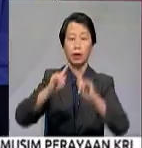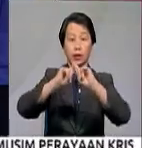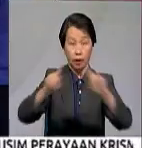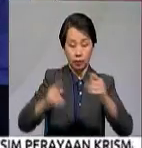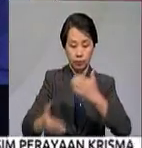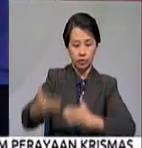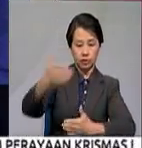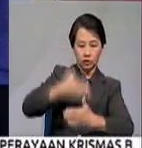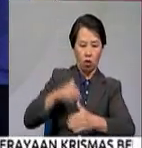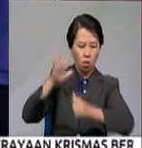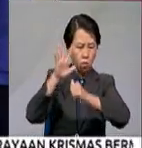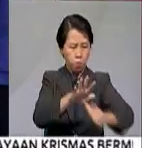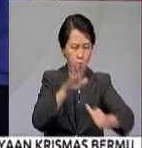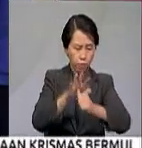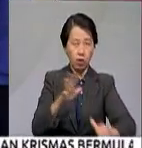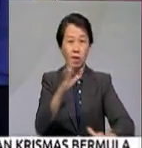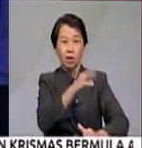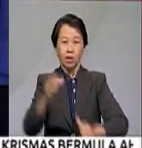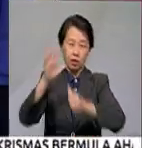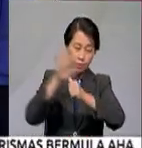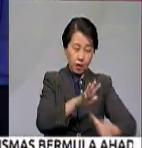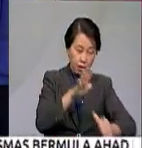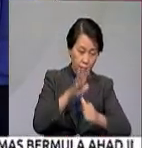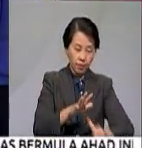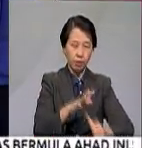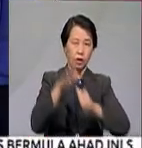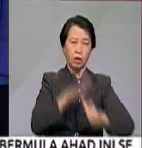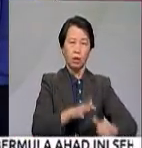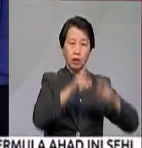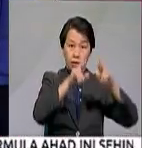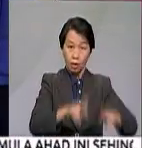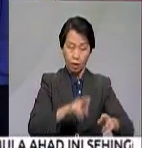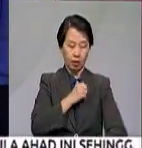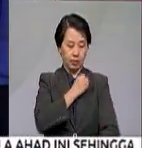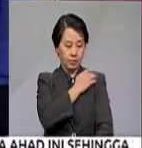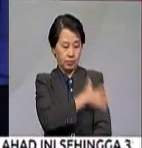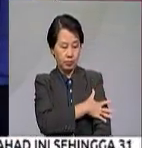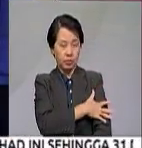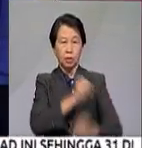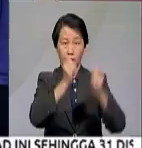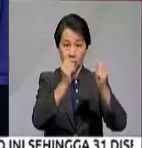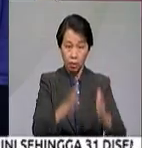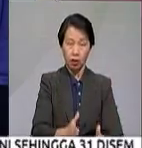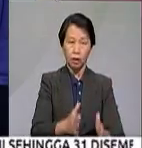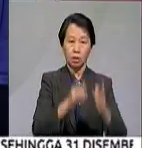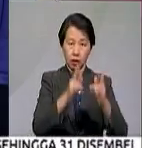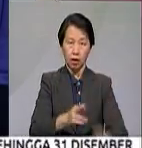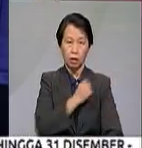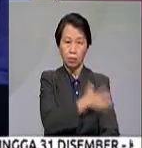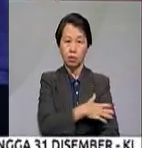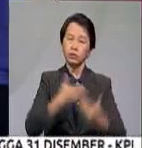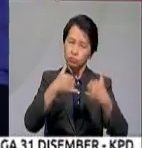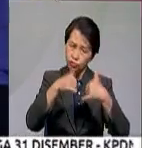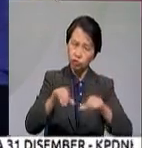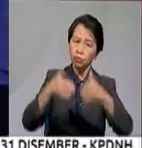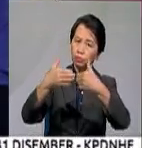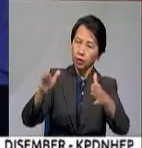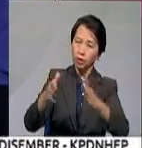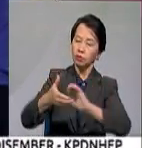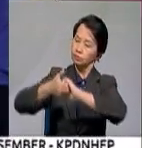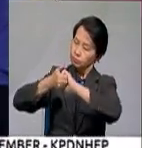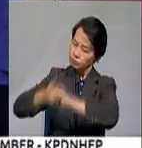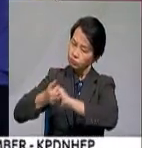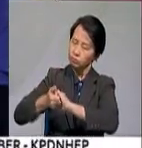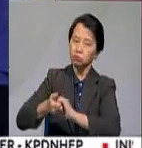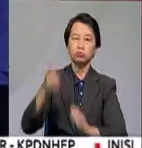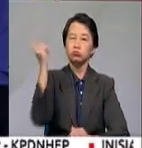di sebalik penindasan demi penindasan terhadap rakyat Palestin, rakyat Palestin juga masih terbuka untuk berdamai dan